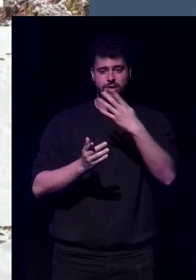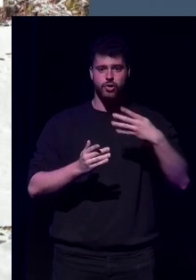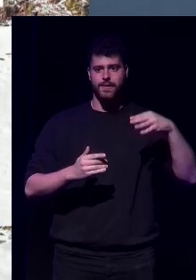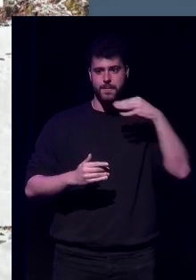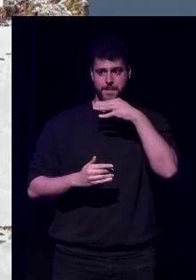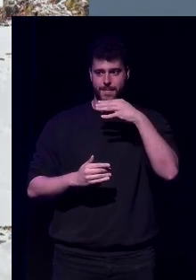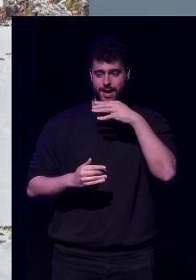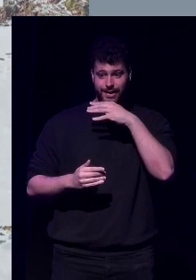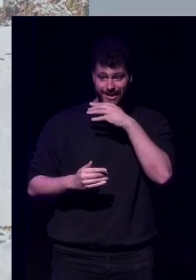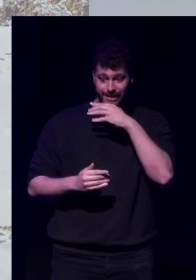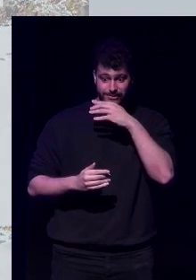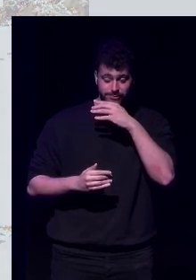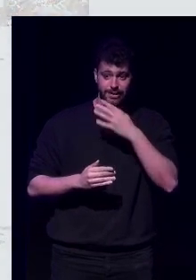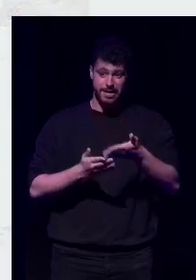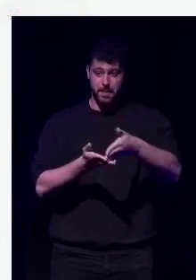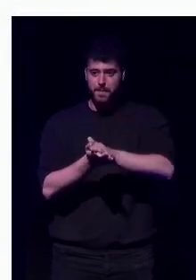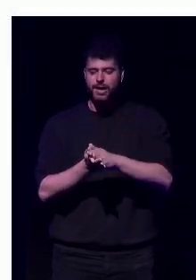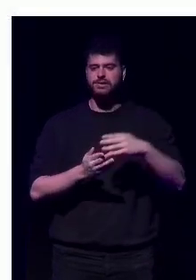número